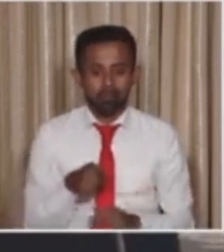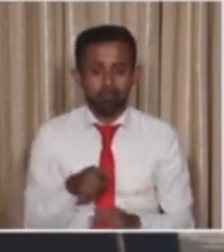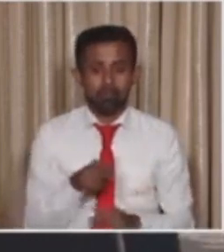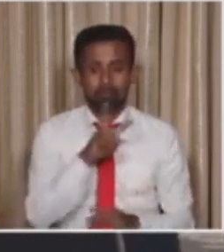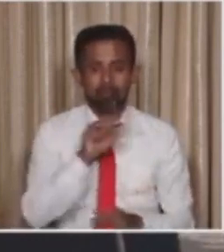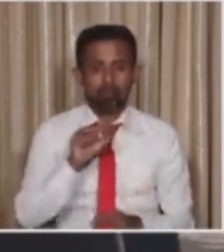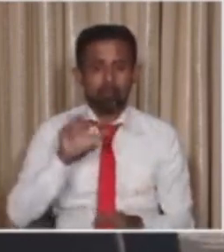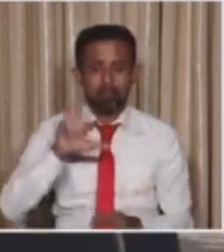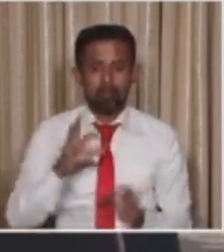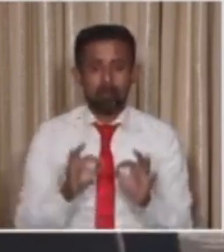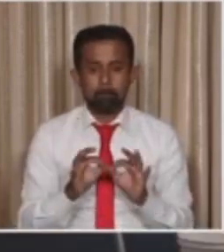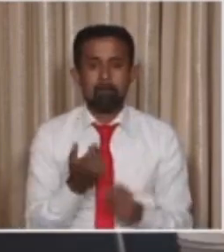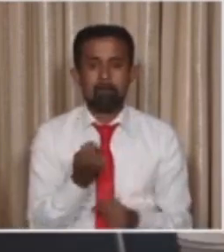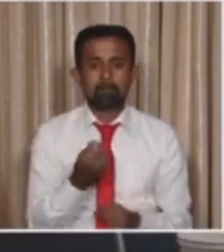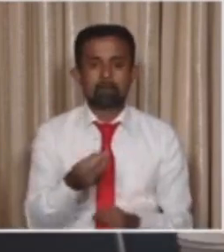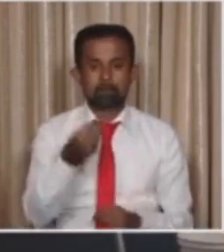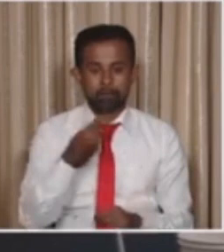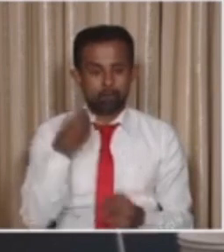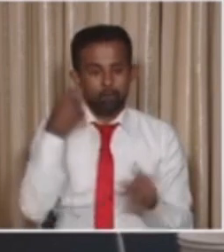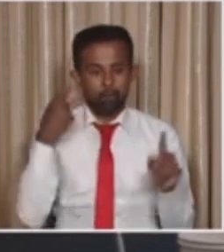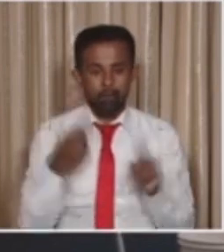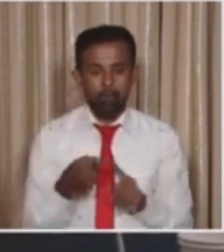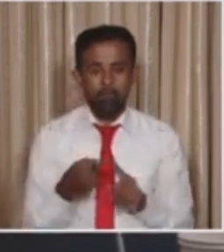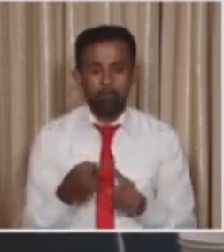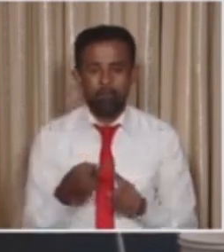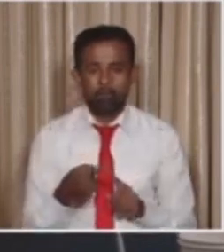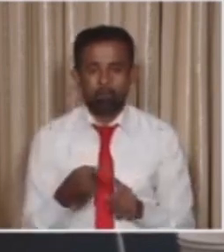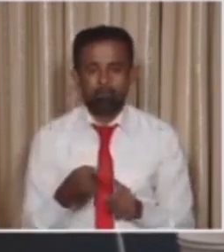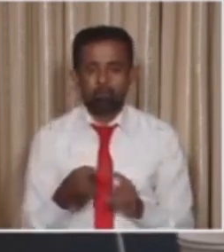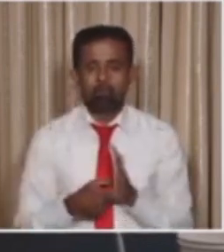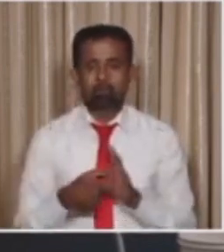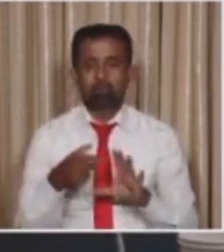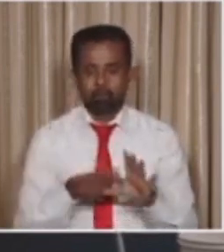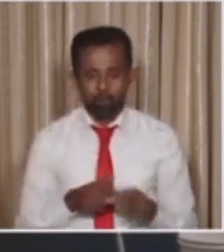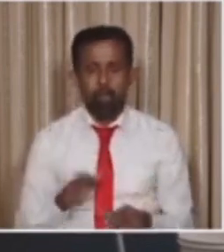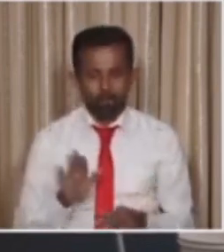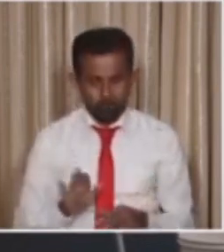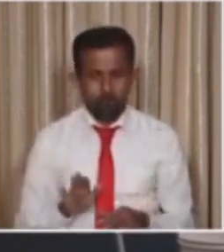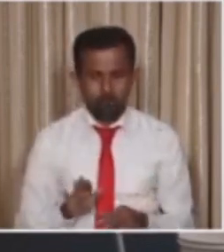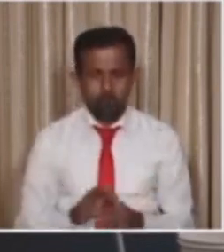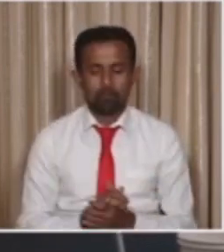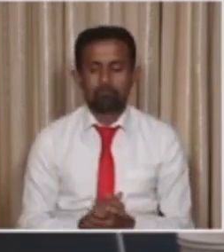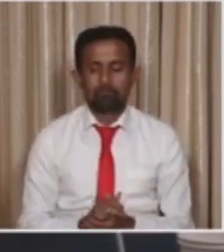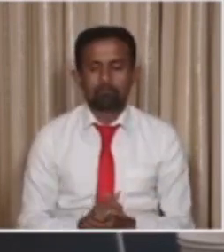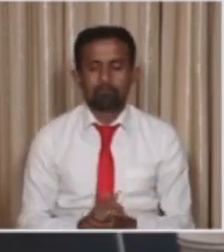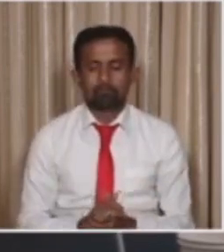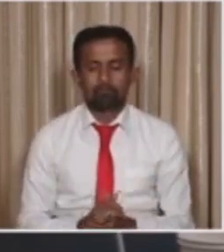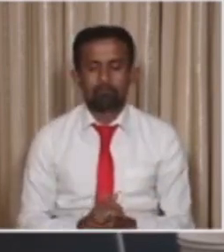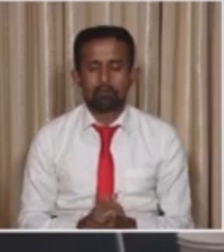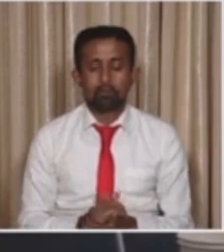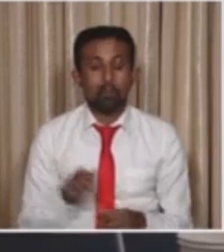2.9 பில்லியன் ரூபாய் கொடுப்பதற்கான ஆயத்தங்களை செய்திருக்கின்றது. அது தருவதற்கான ஏற்பாடுகளும் செய்யப்பட்டிருக்கின்றது. ஆகவே இந்த